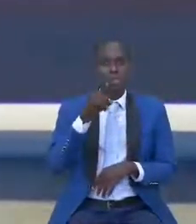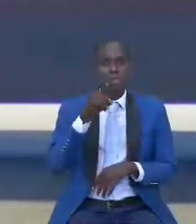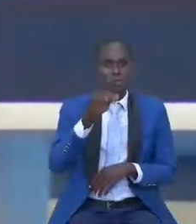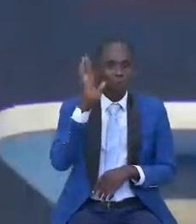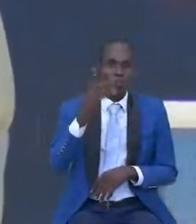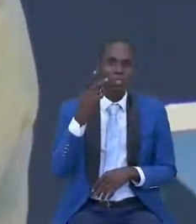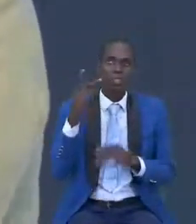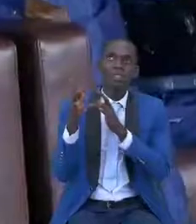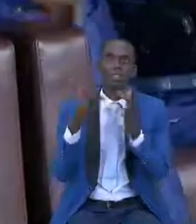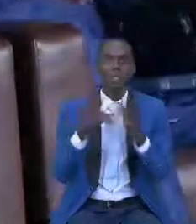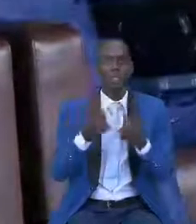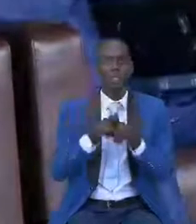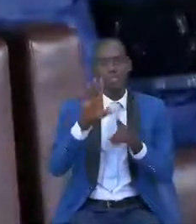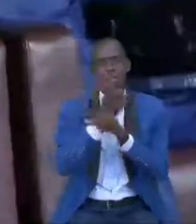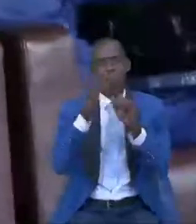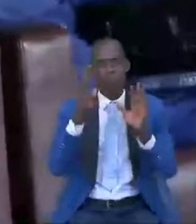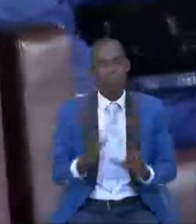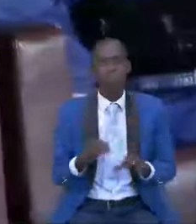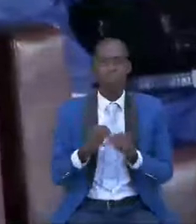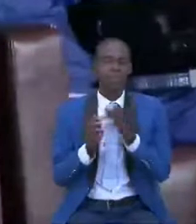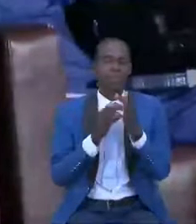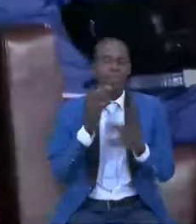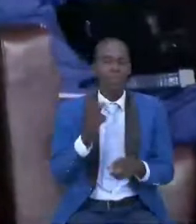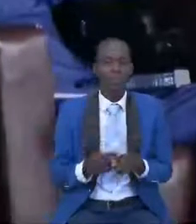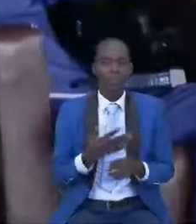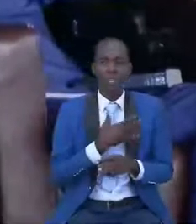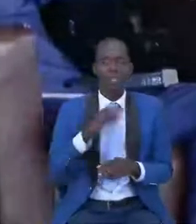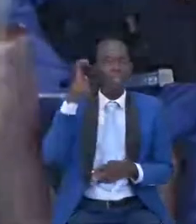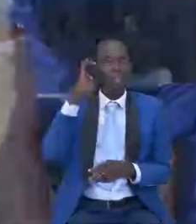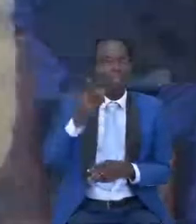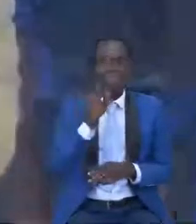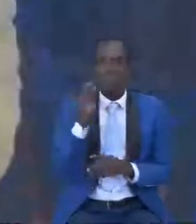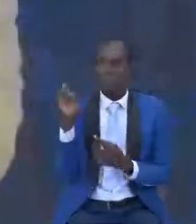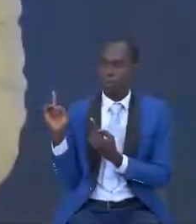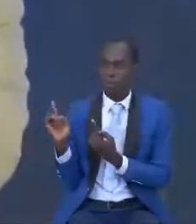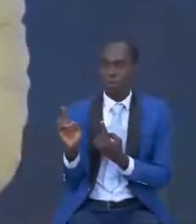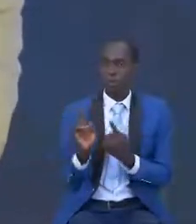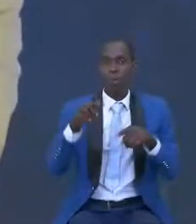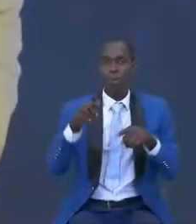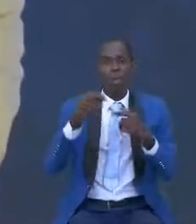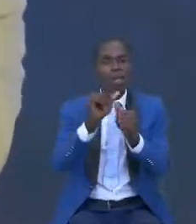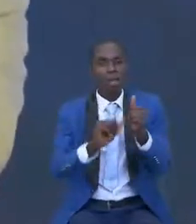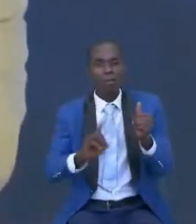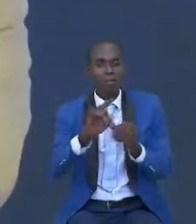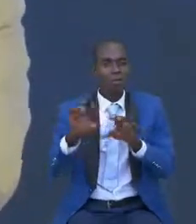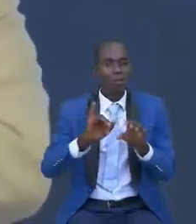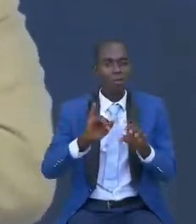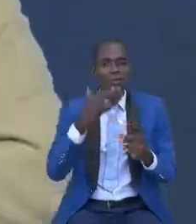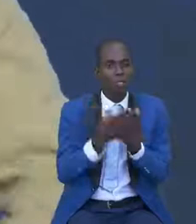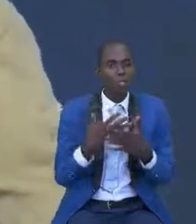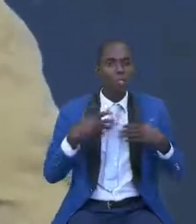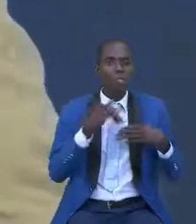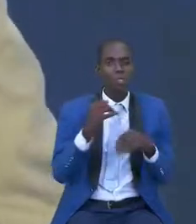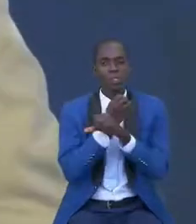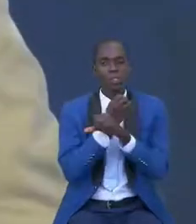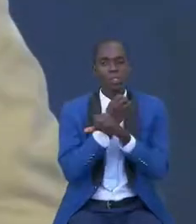voyons. Ce soir, tu verras Jésus comme ton sauveur. Et il passe. Il